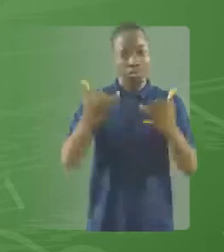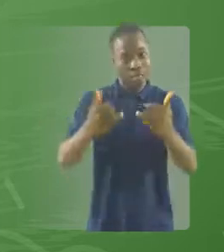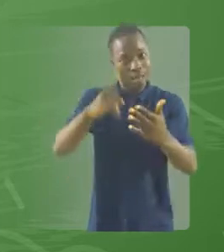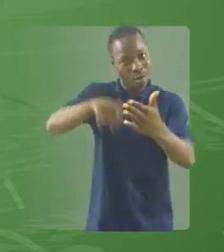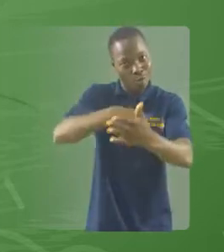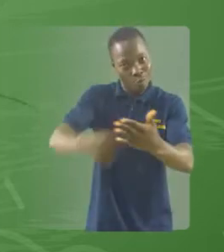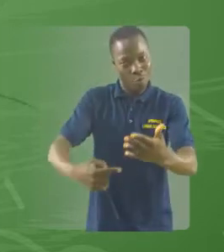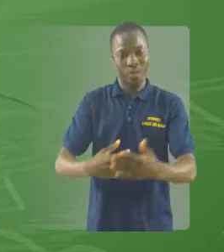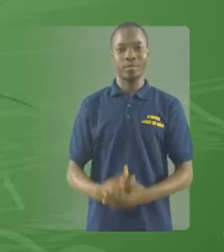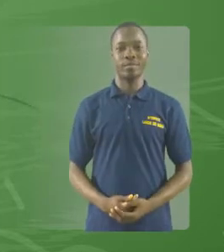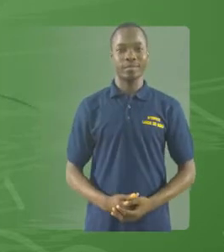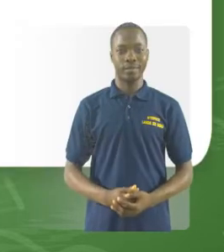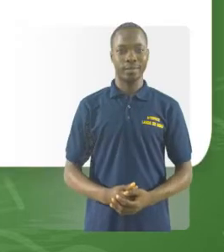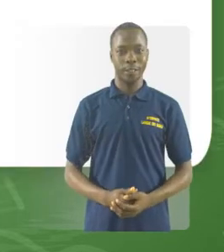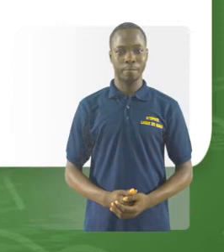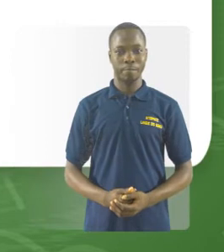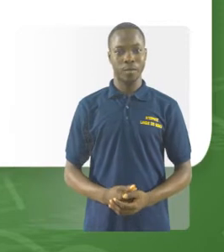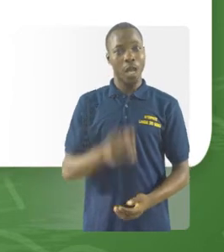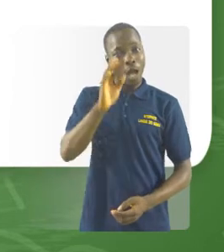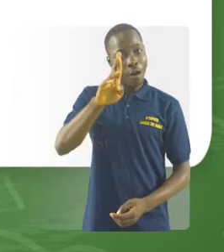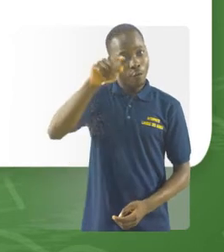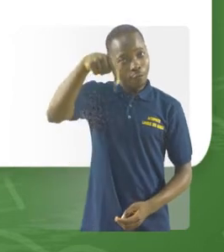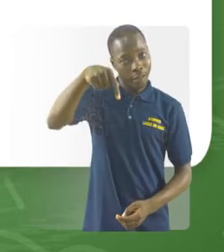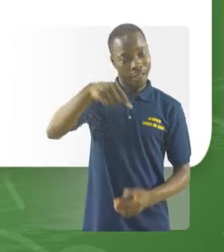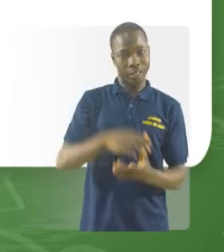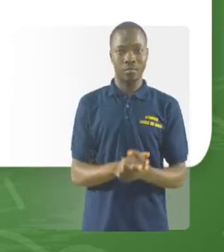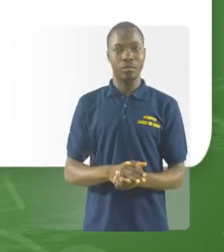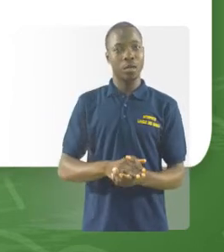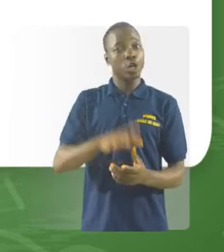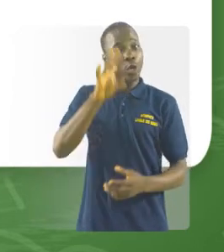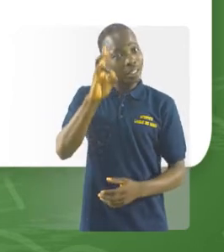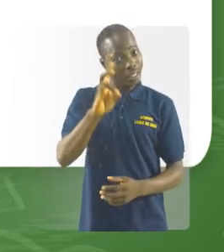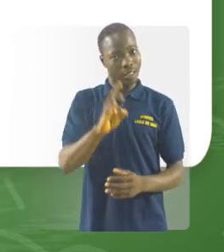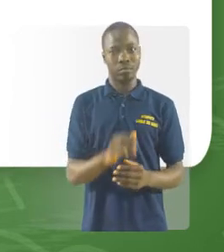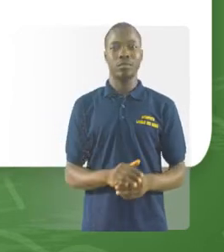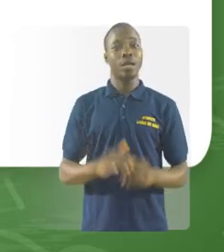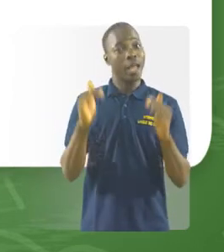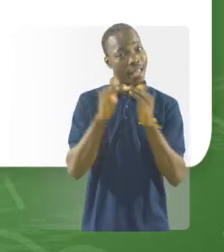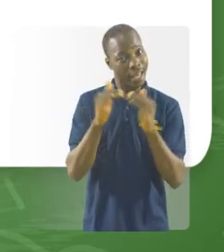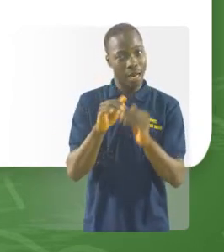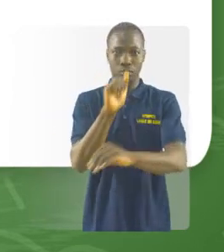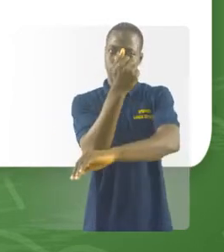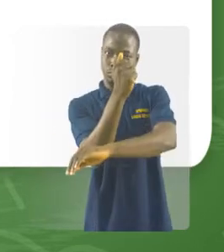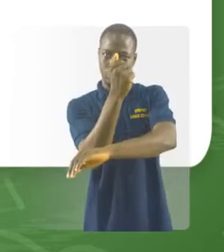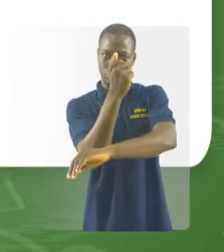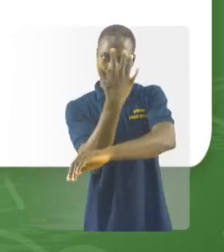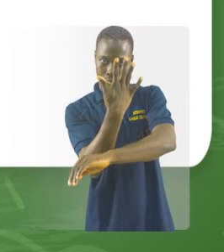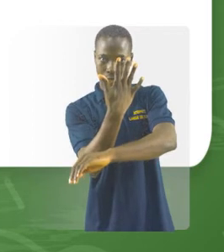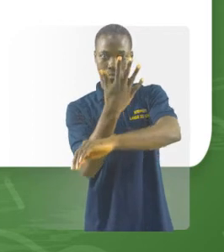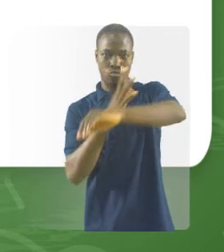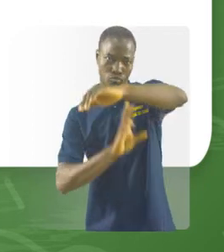En solution, la fréquence de la modalité 7 est 15 sur